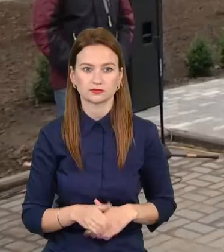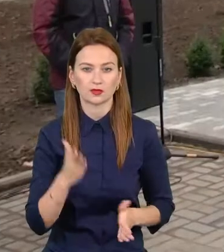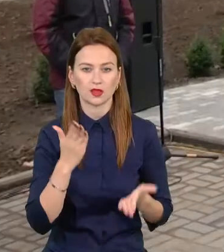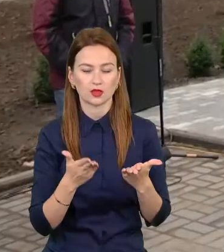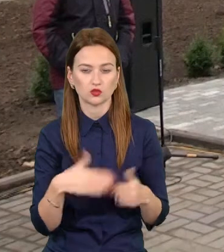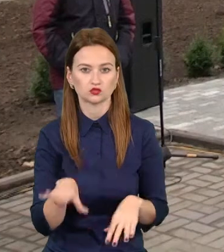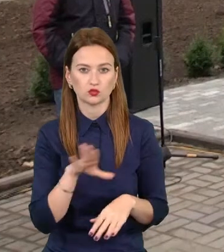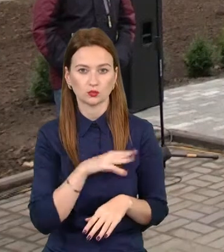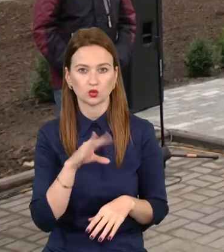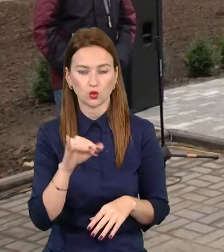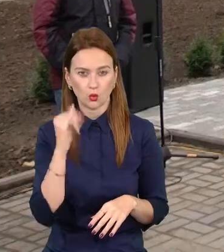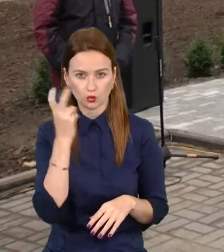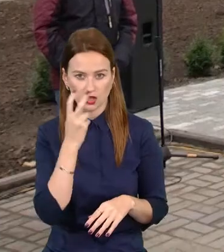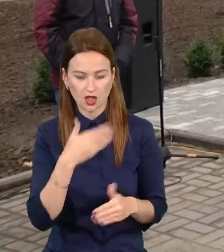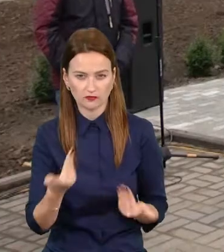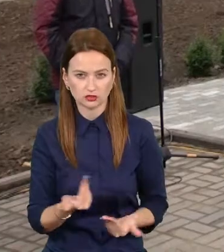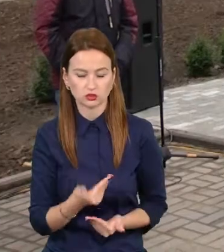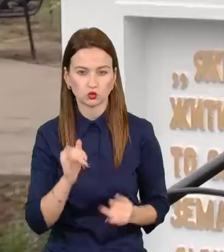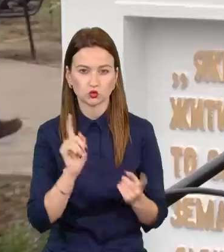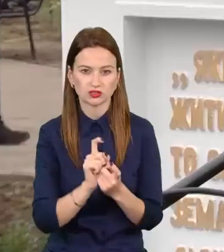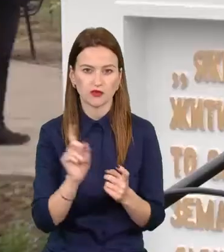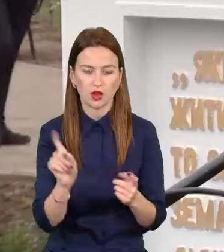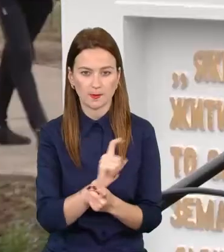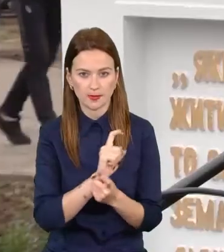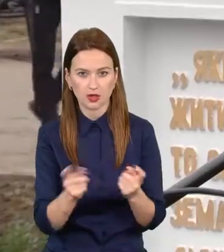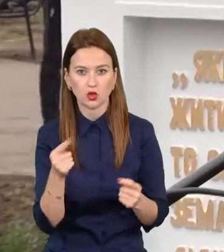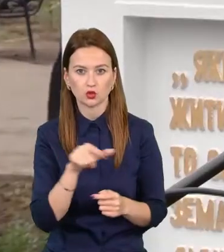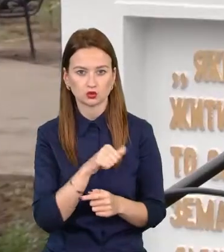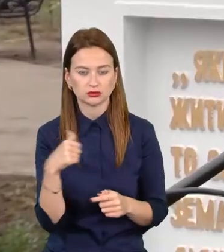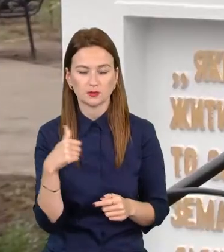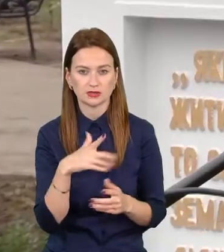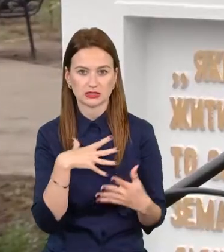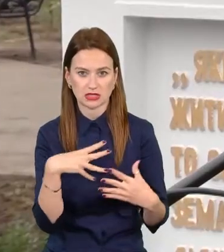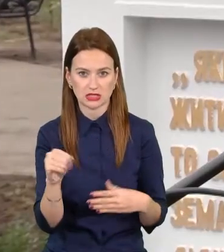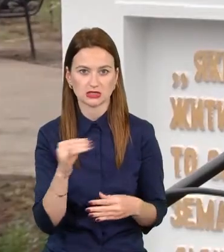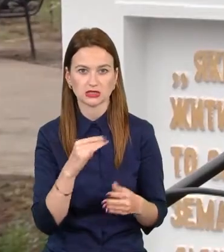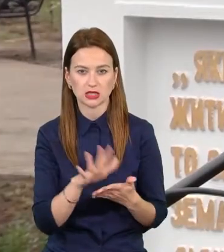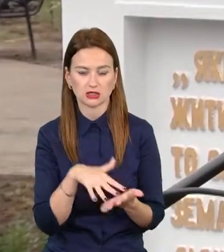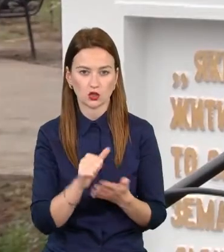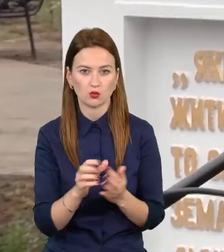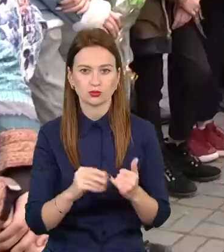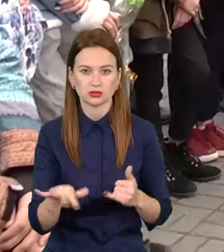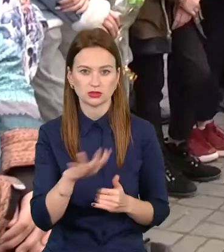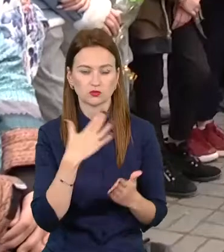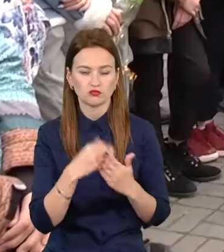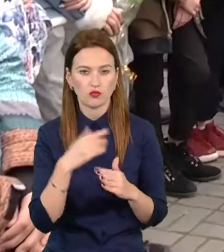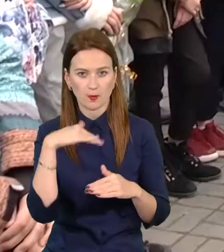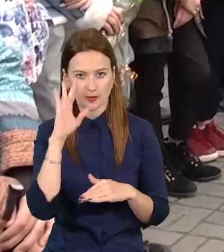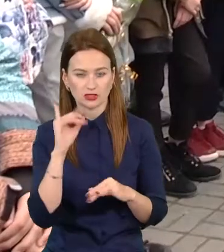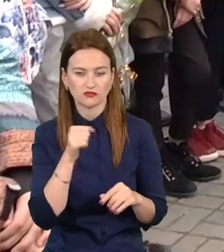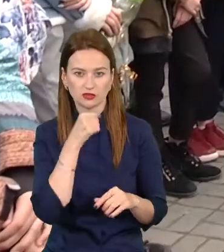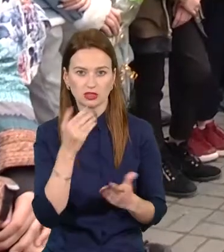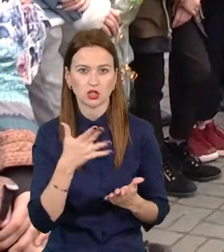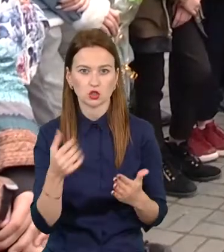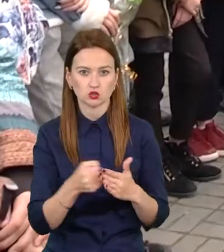Якщо будете у ненависті жити, у зварках та бійках, то самі загинете і загубите землю своїх батьків та дідів, котрі